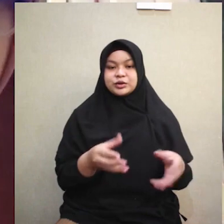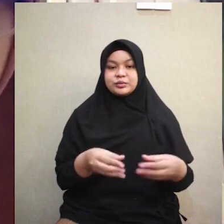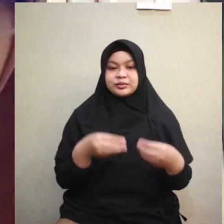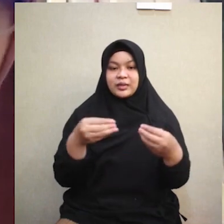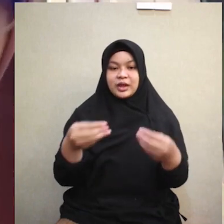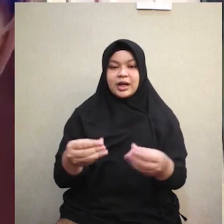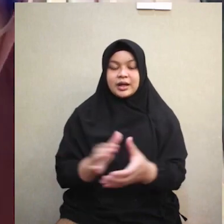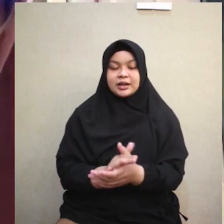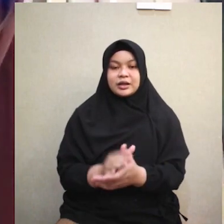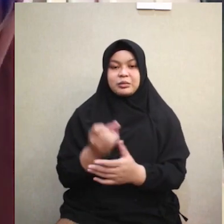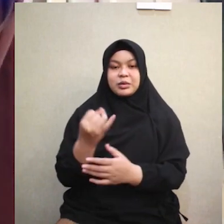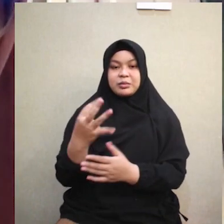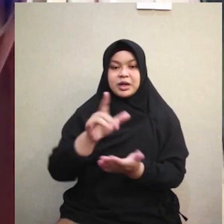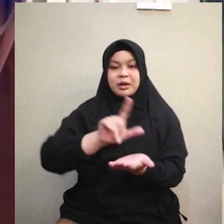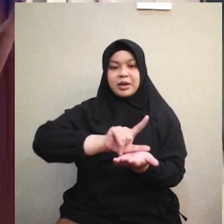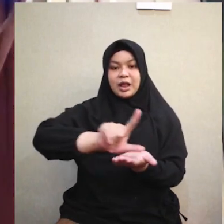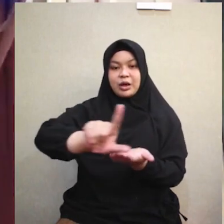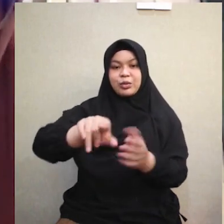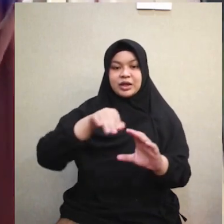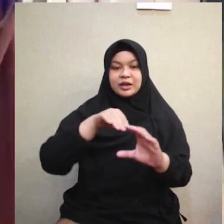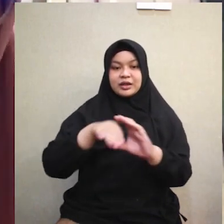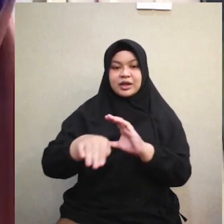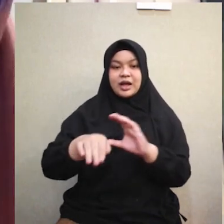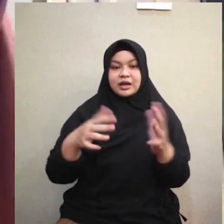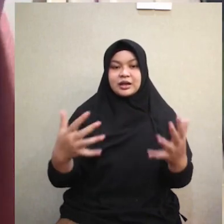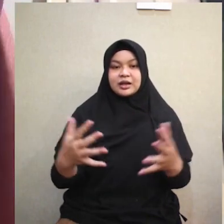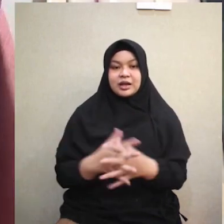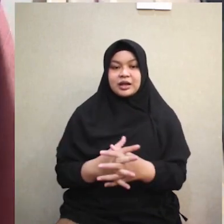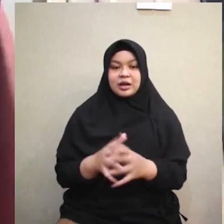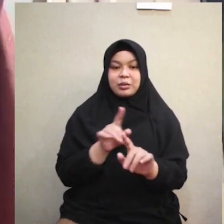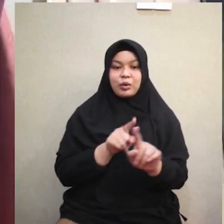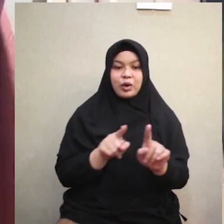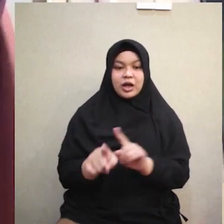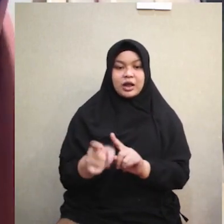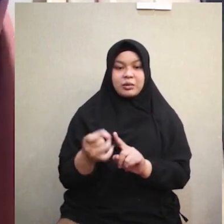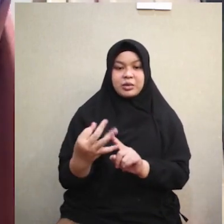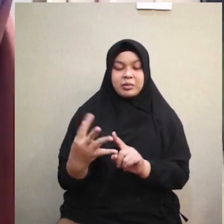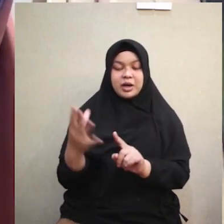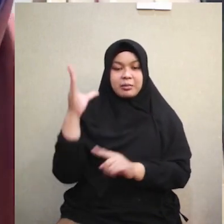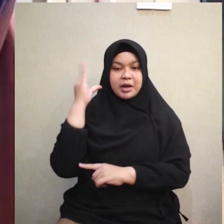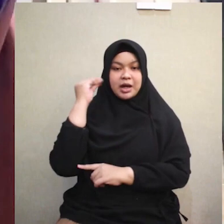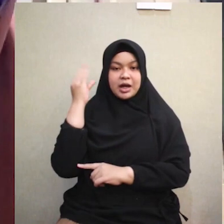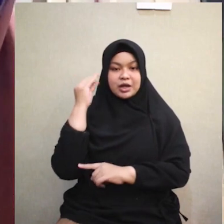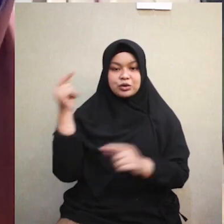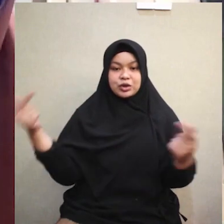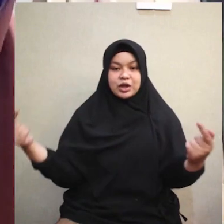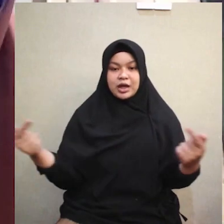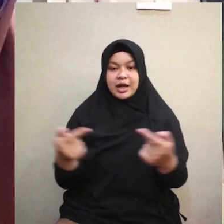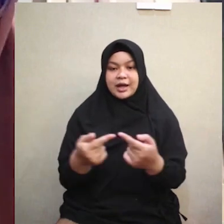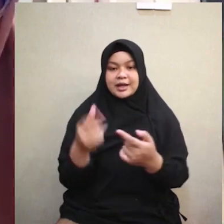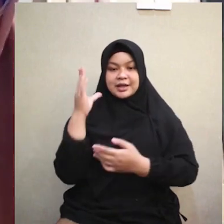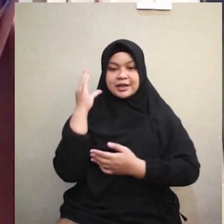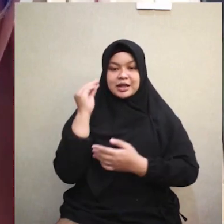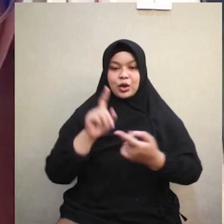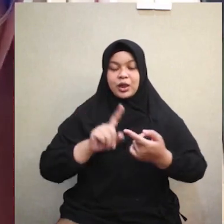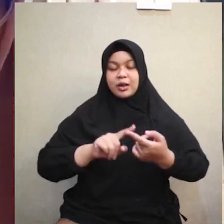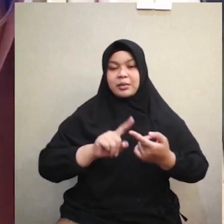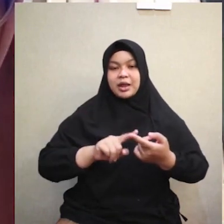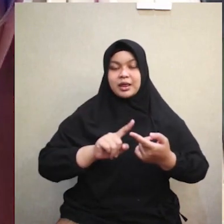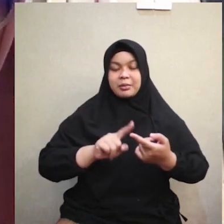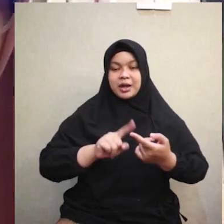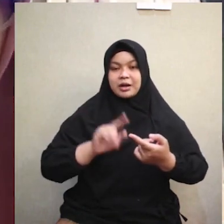beberapa laporan yang dikirim ini memang mewakili beberapa episode terkait dengan isu teman-teman yang memang